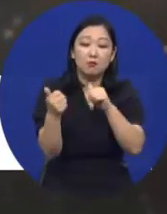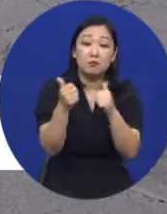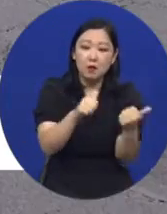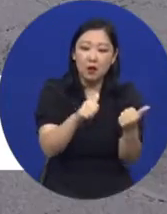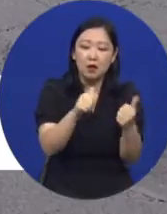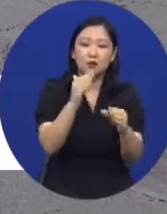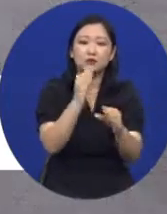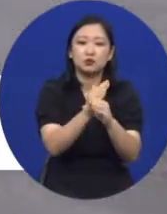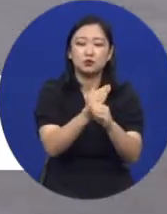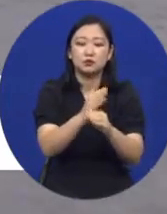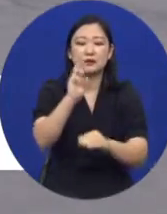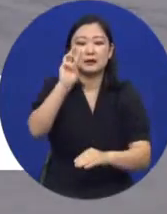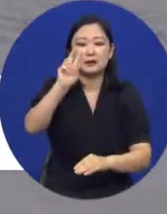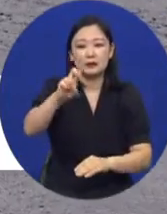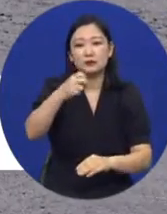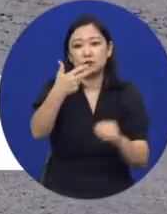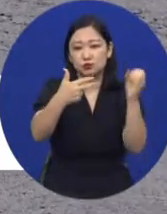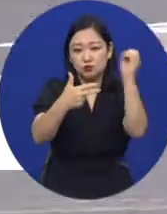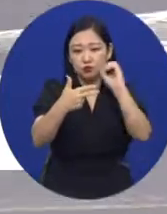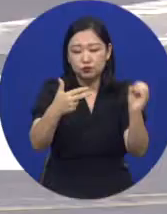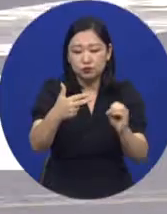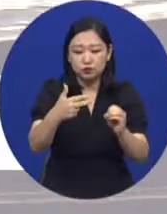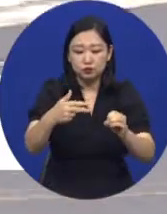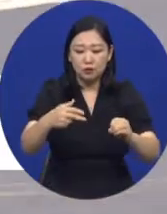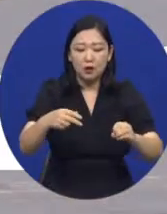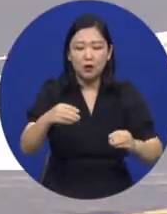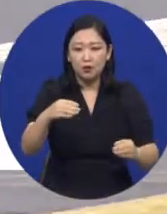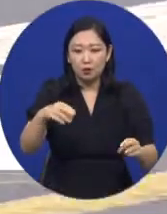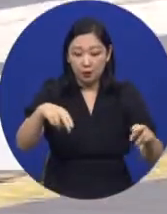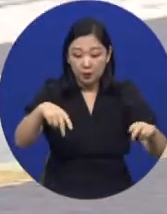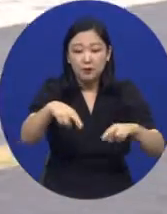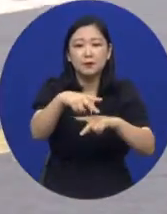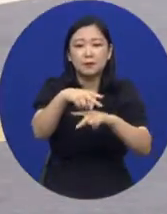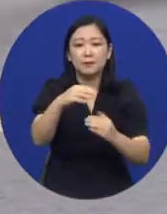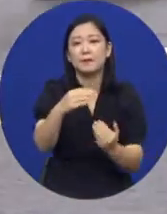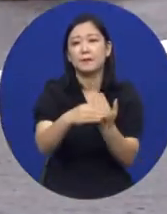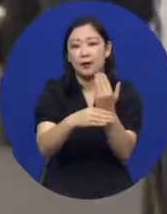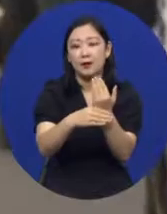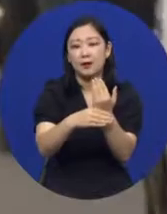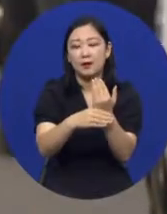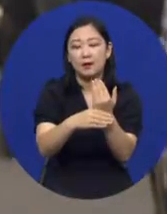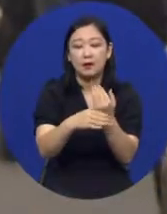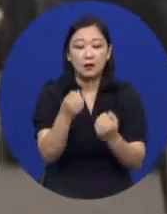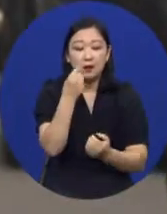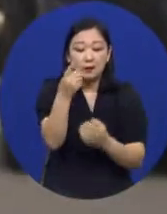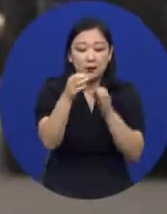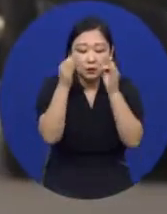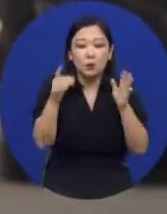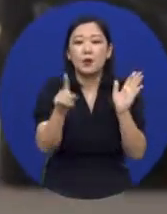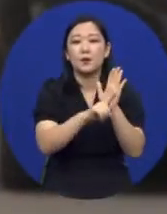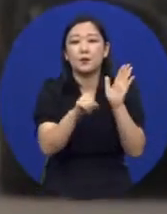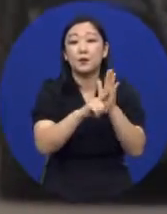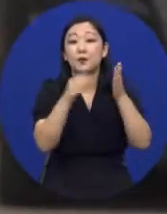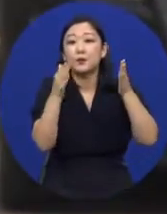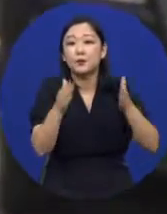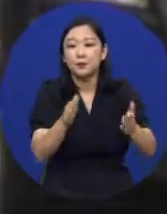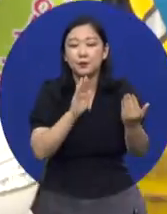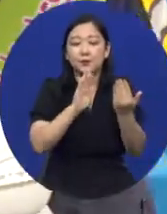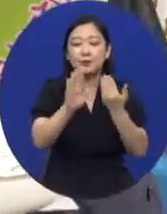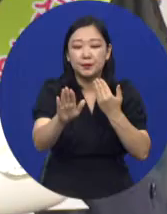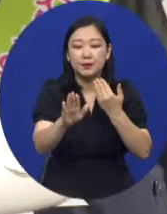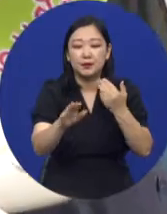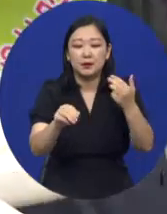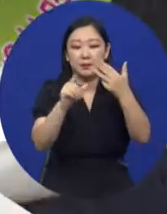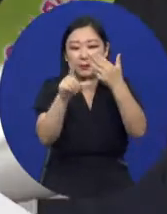보행자 가운데 26%는 횡단보도 사고였습니다. 경찰은 한 달 동안 계도 기간을 거친 뒤 다음